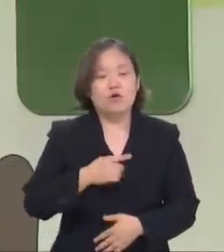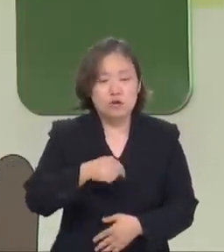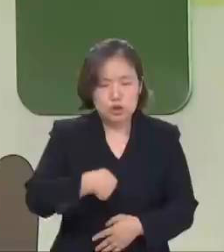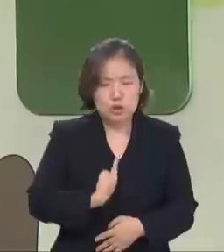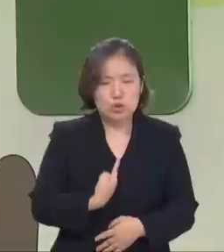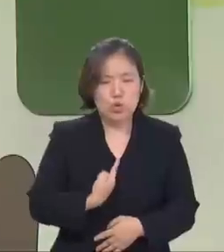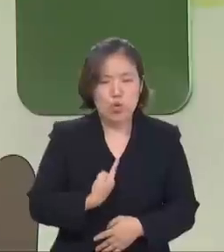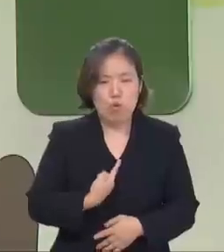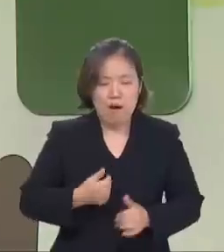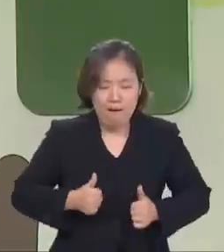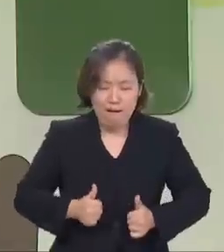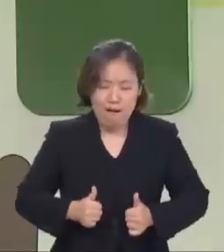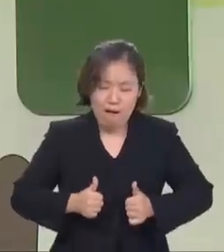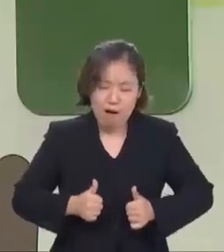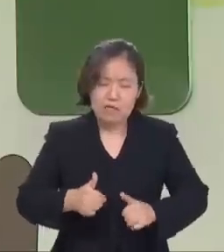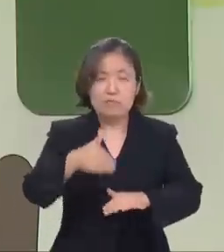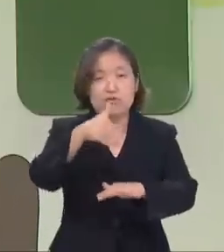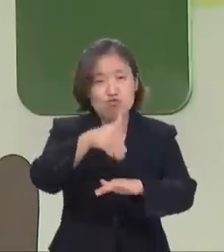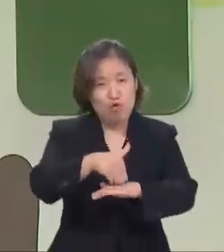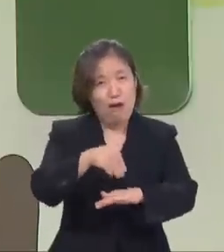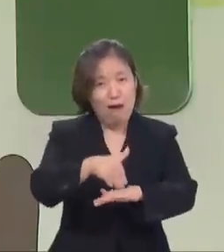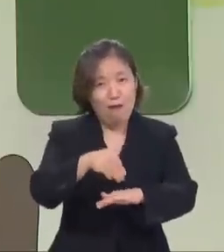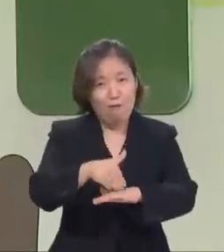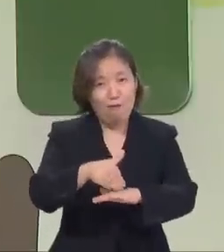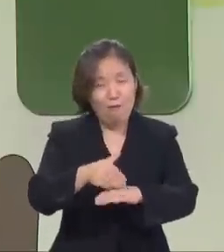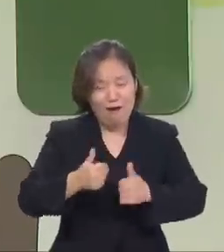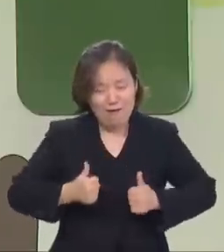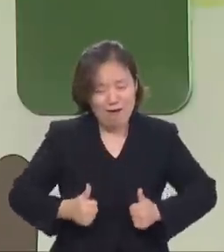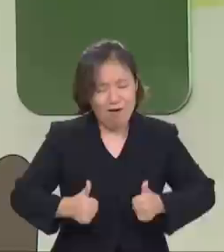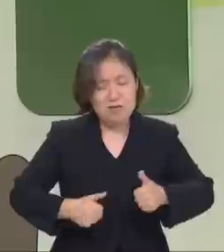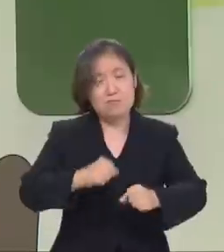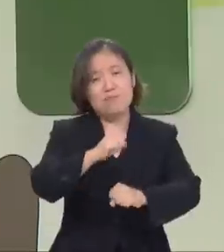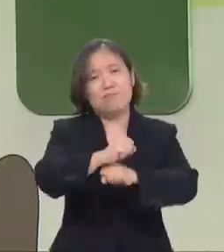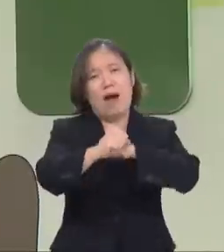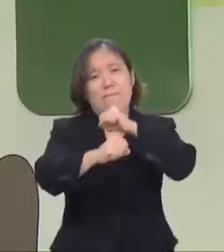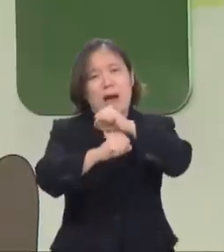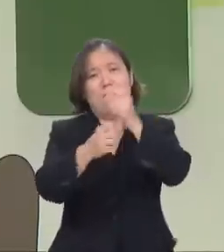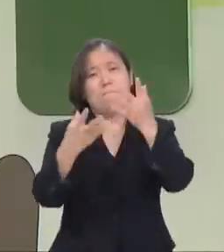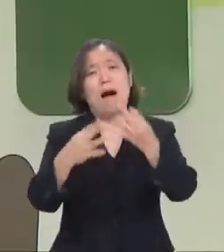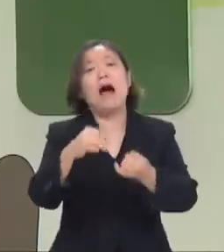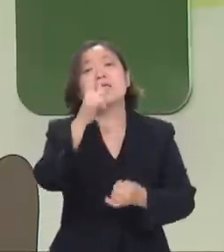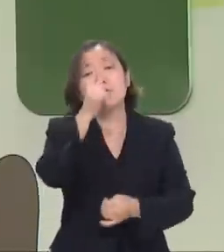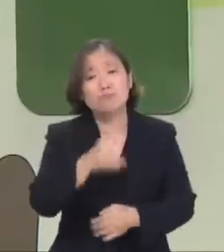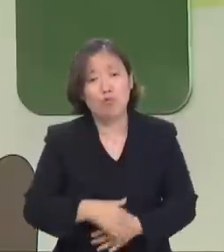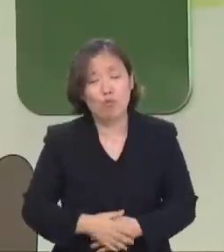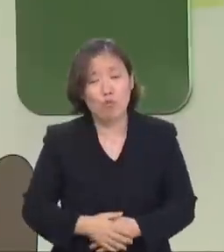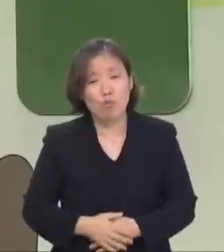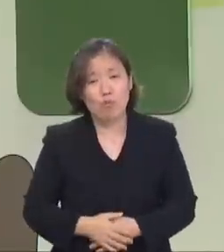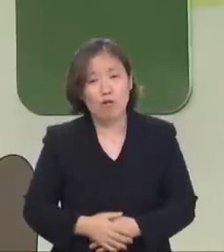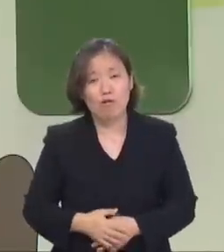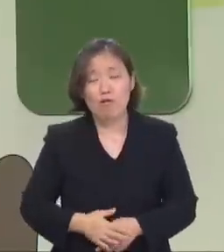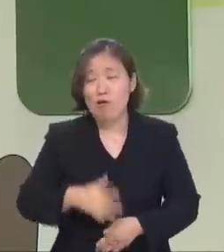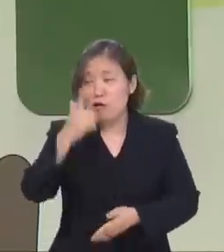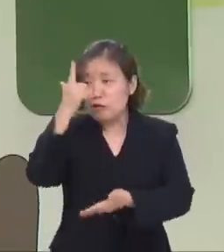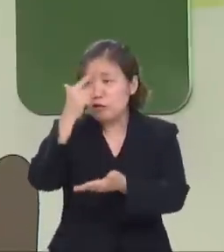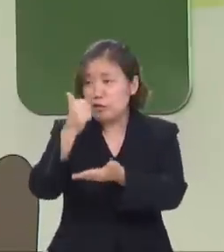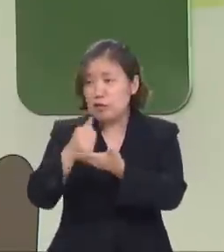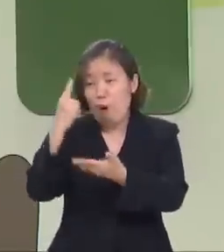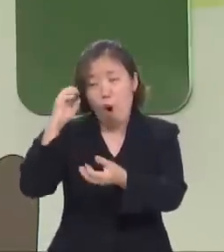분이에요 그렇지 않고서야 이런 엉뚱한 소리를 듣고 마음에 새로운 힘을 얻었다라는